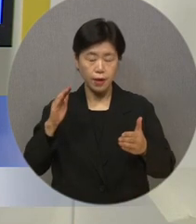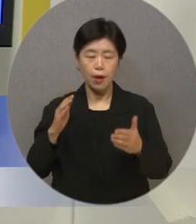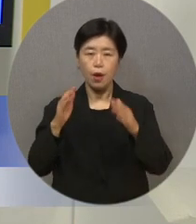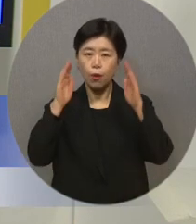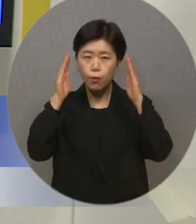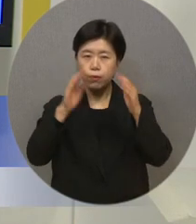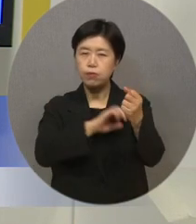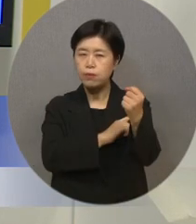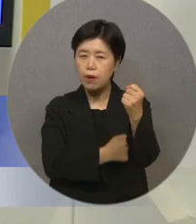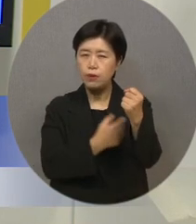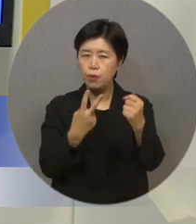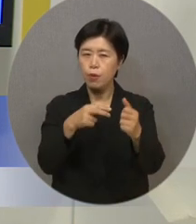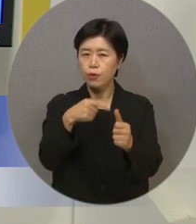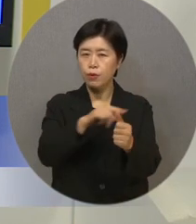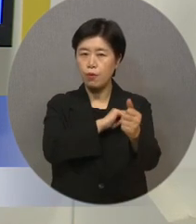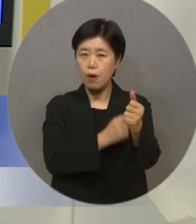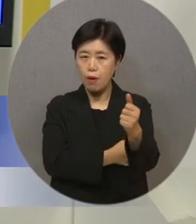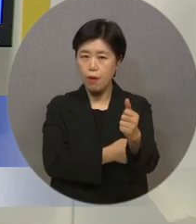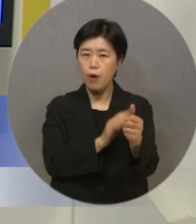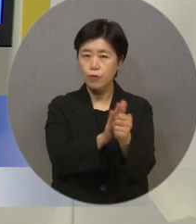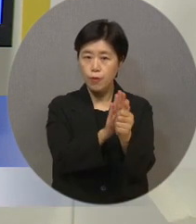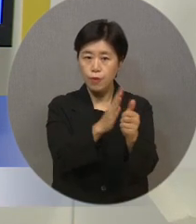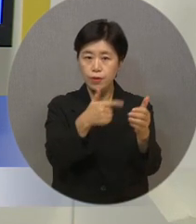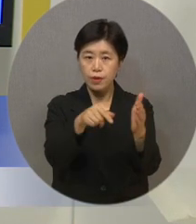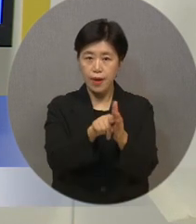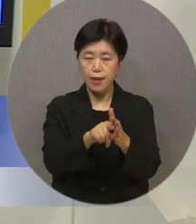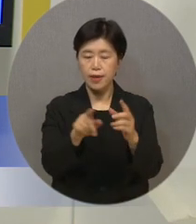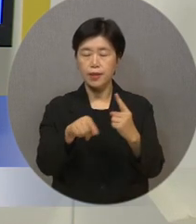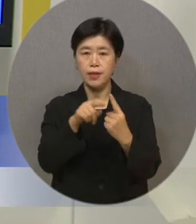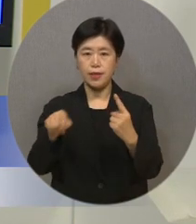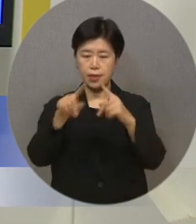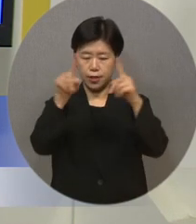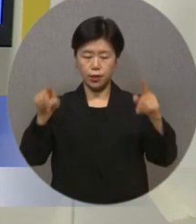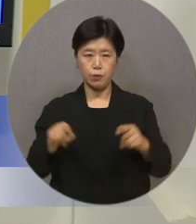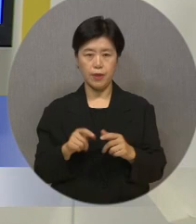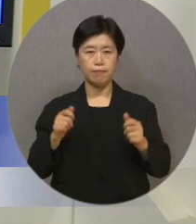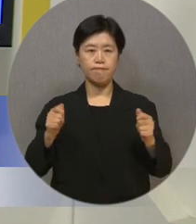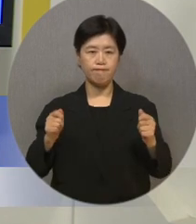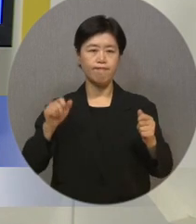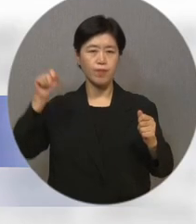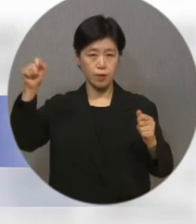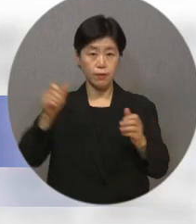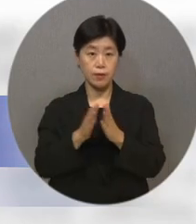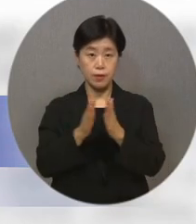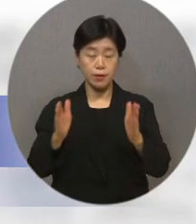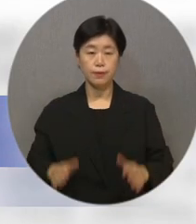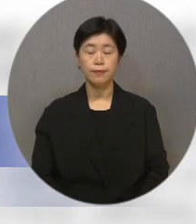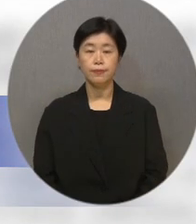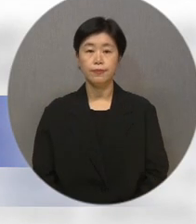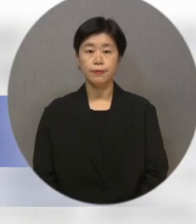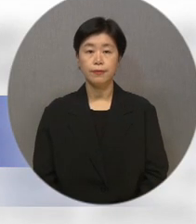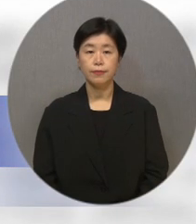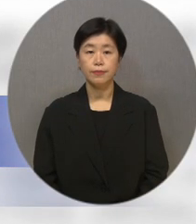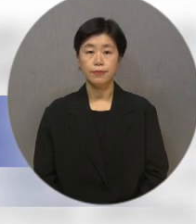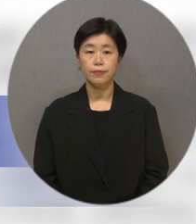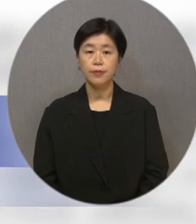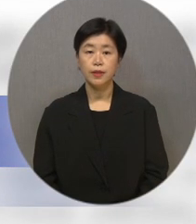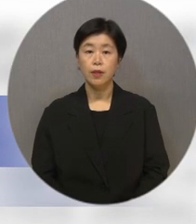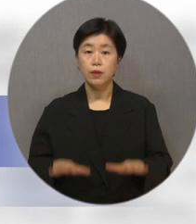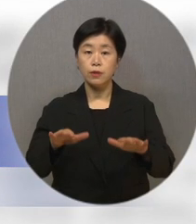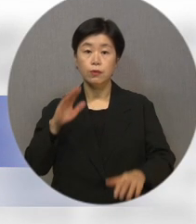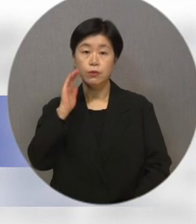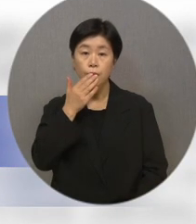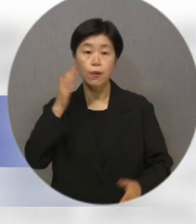학습권과이 교육권 보장을 촉구하는 1인 시에 돌입했다는 기사가 실려 있습니다 기사에서는 현재